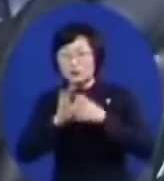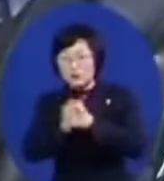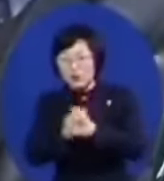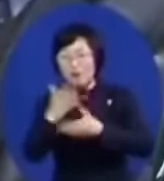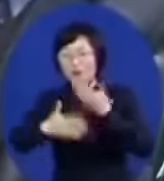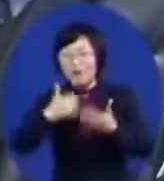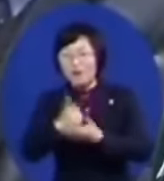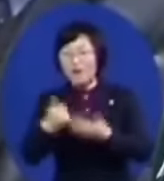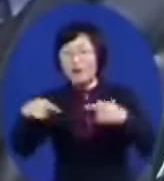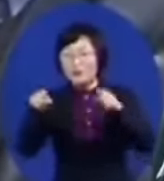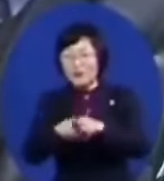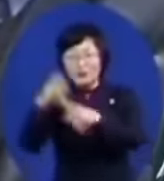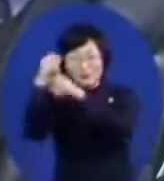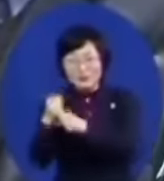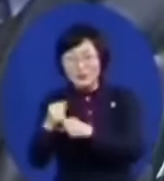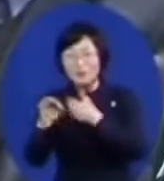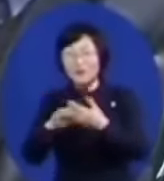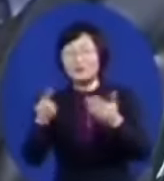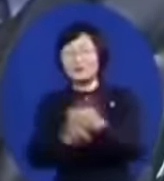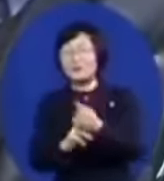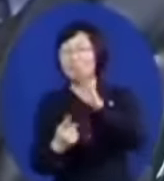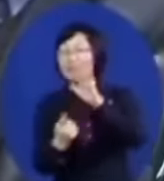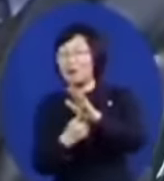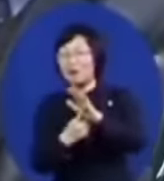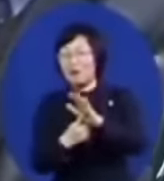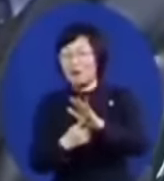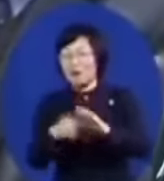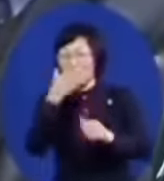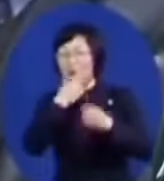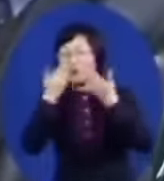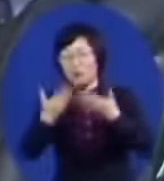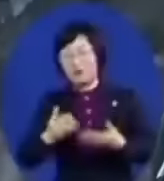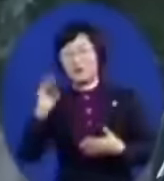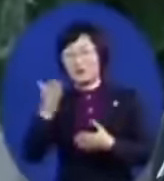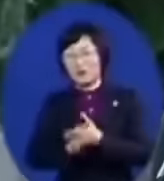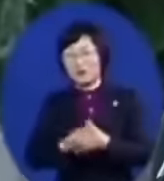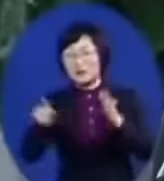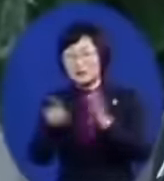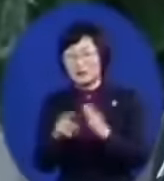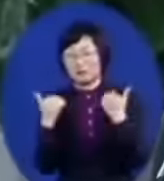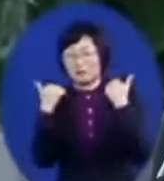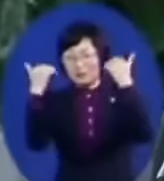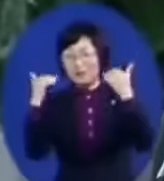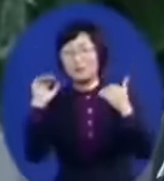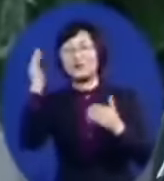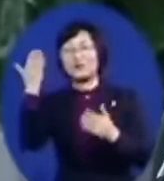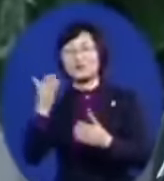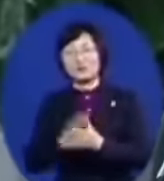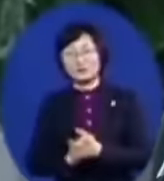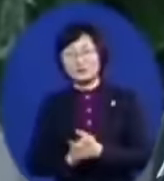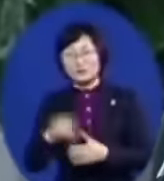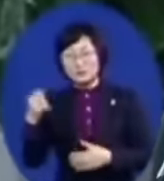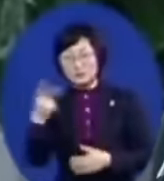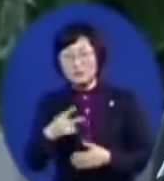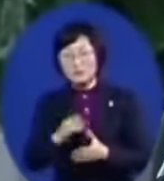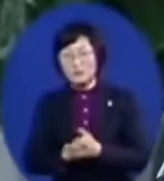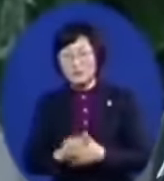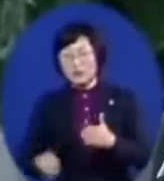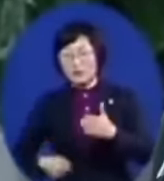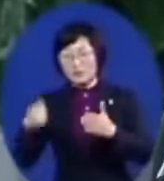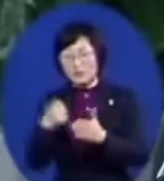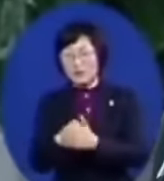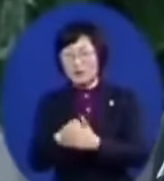하나님 앞에 의지하면 기적이 일어나서 문제가 해결되는 것입니다. 네. 신앙이 자랍니다. 그리고